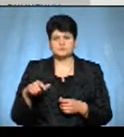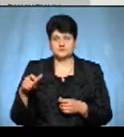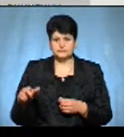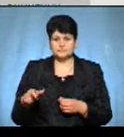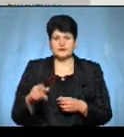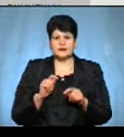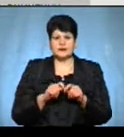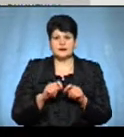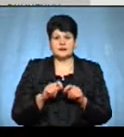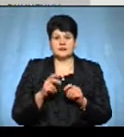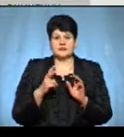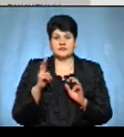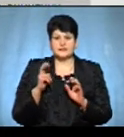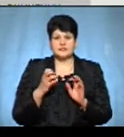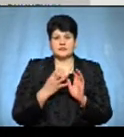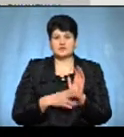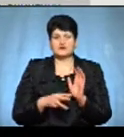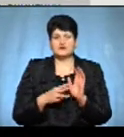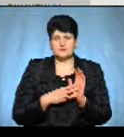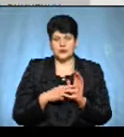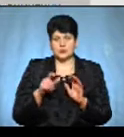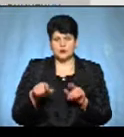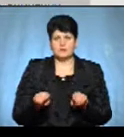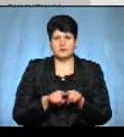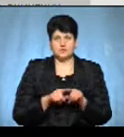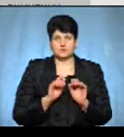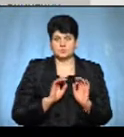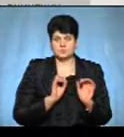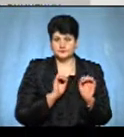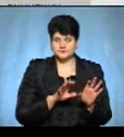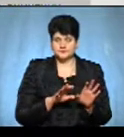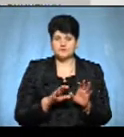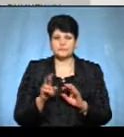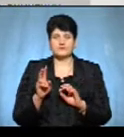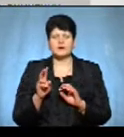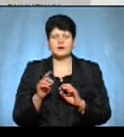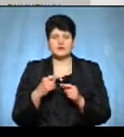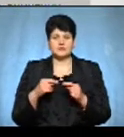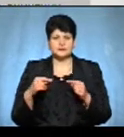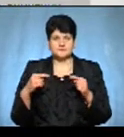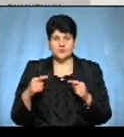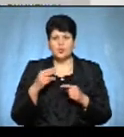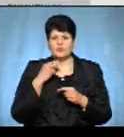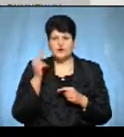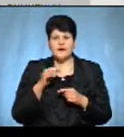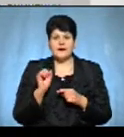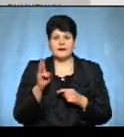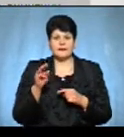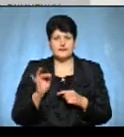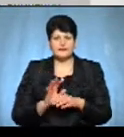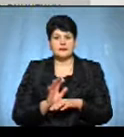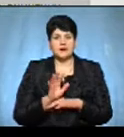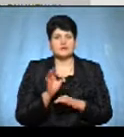слідчими Генпрокуратури 298 особам. Щодо 279 осіб обвинувальні акти